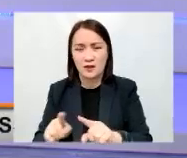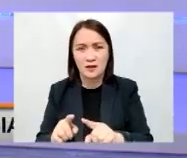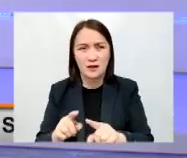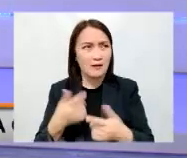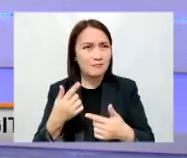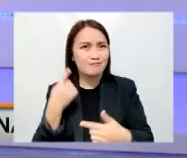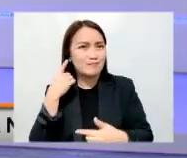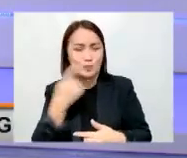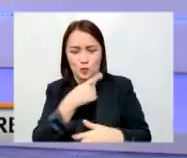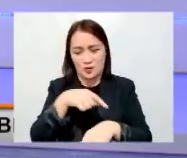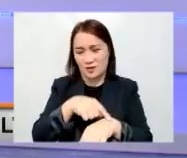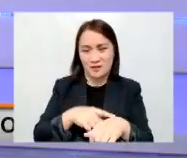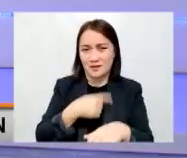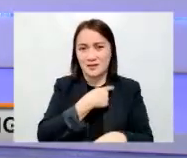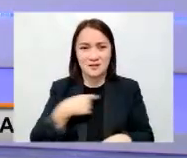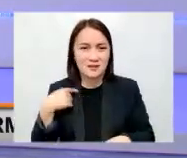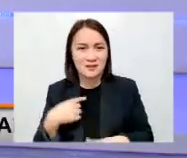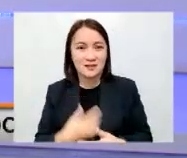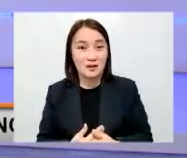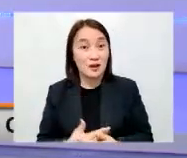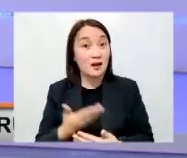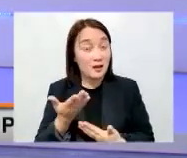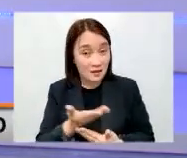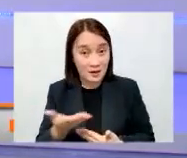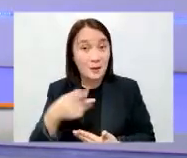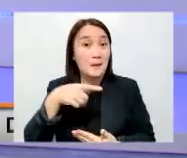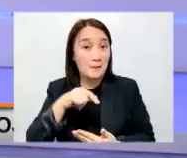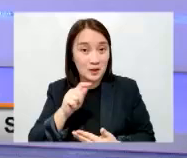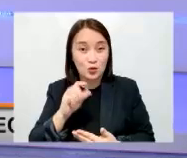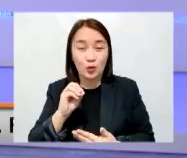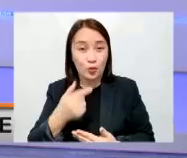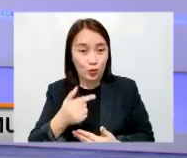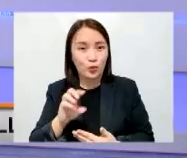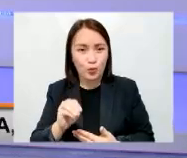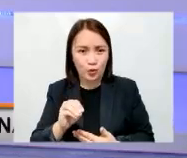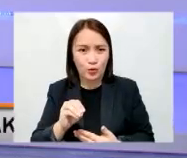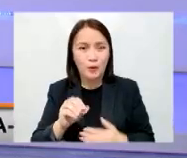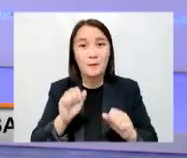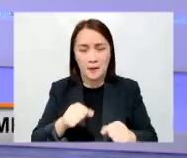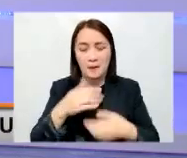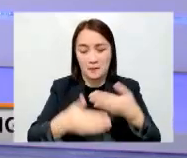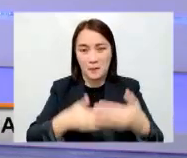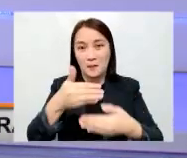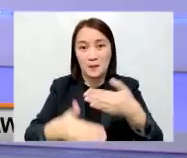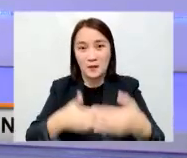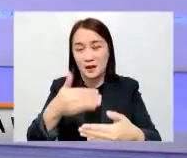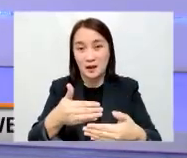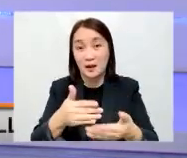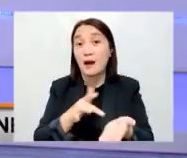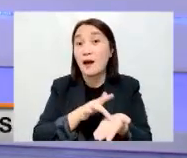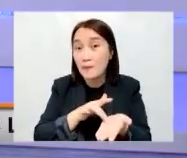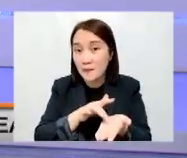nito. Interestingly, itong mga pitogo na ito, maaari din namang maproseso bilang gamot. Ayon po